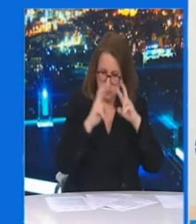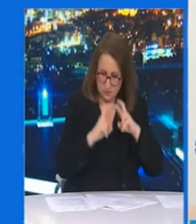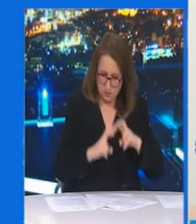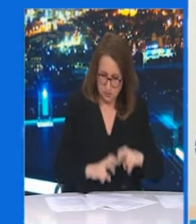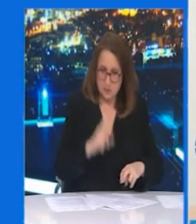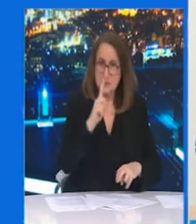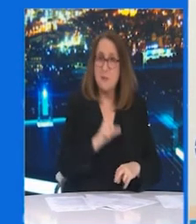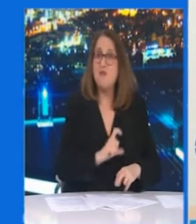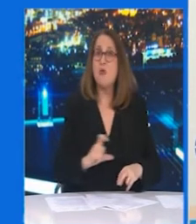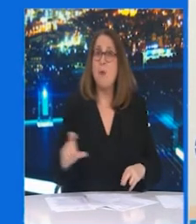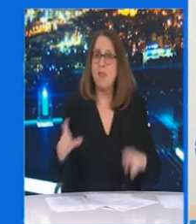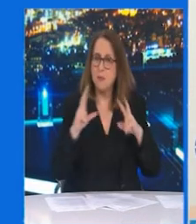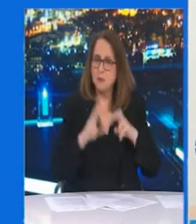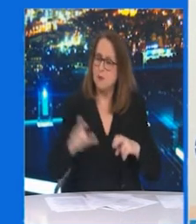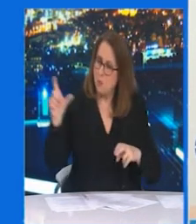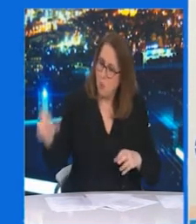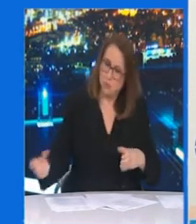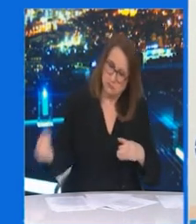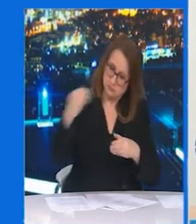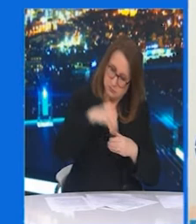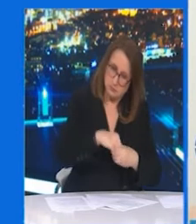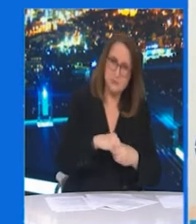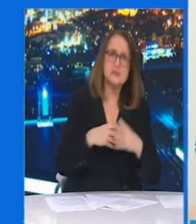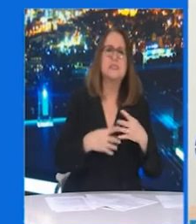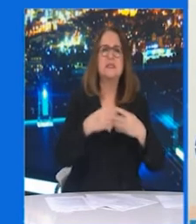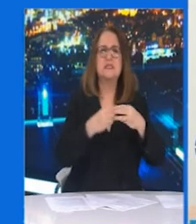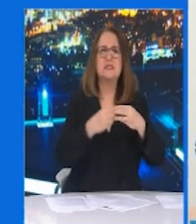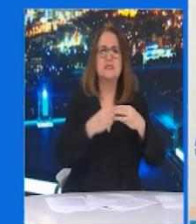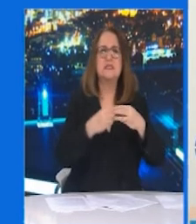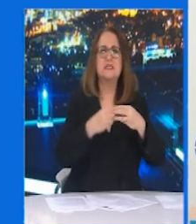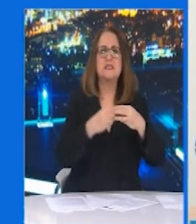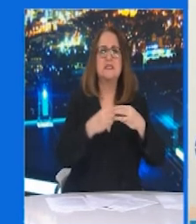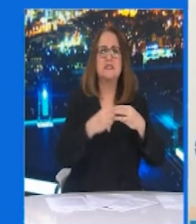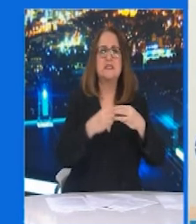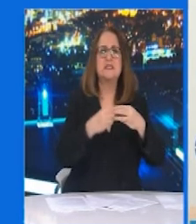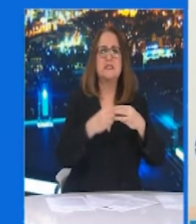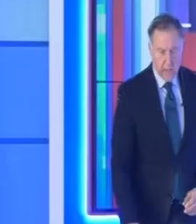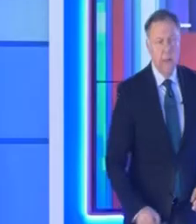βάση και θα εντάξει και τον συγκεκριμένο ασθενή έτσι ώστε να μπορεί να εμβολιαστεί.